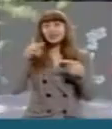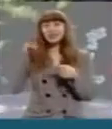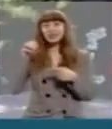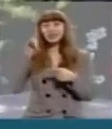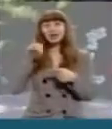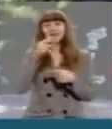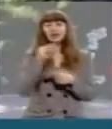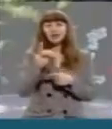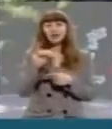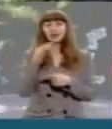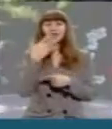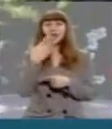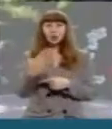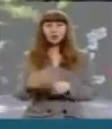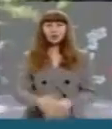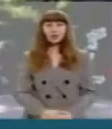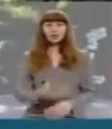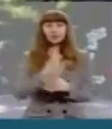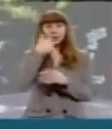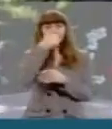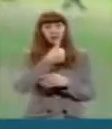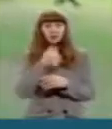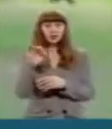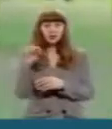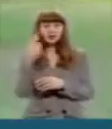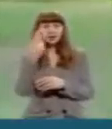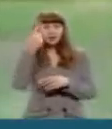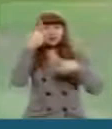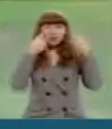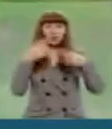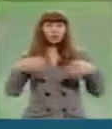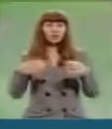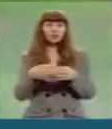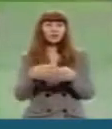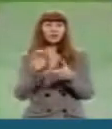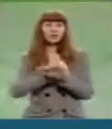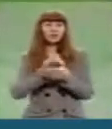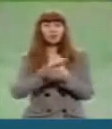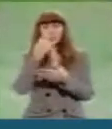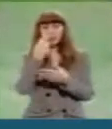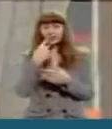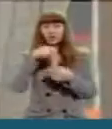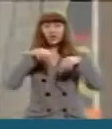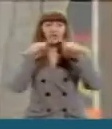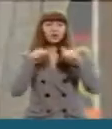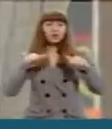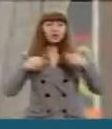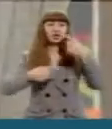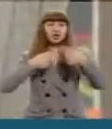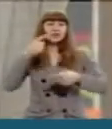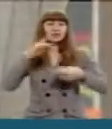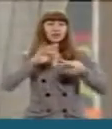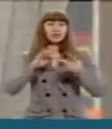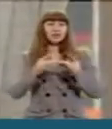Бұл форматтың үлкен артықшылығы концертті үйде отырып кез келген уақытта, ең бастысы, қауіпсіздікте тамашалау мүмкін болды. Бұл мереке